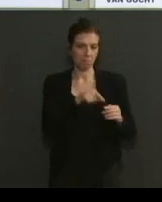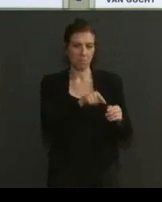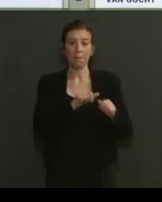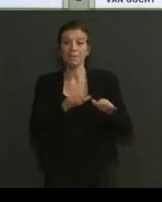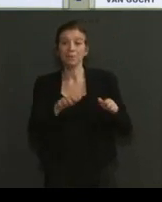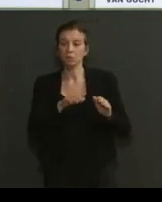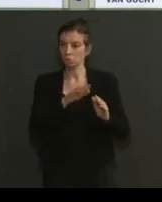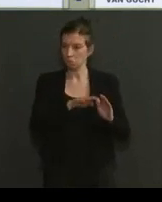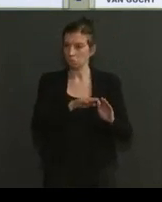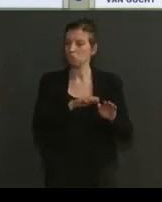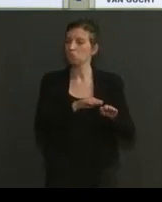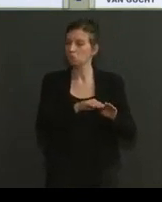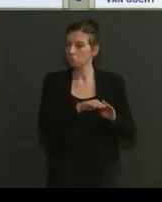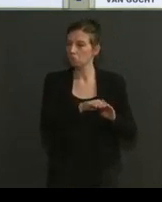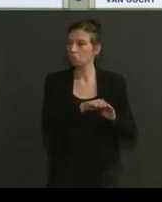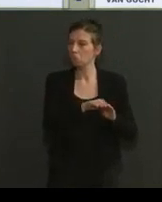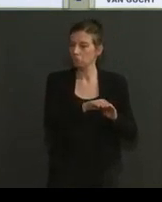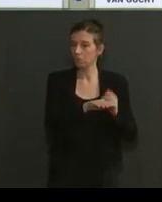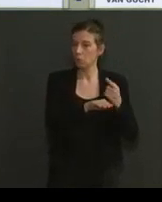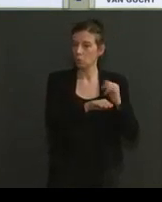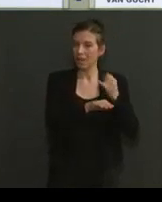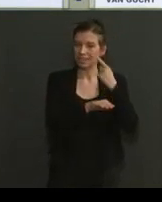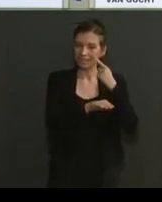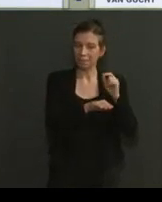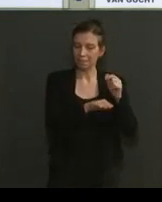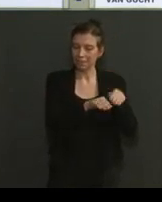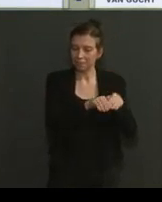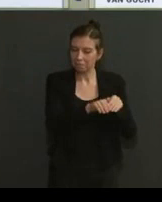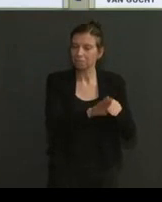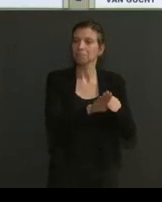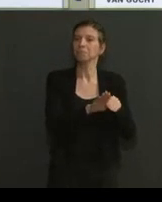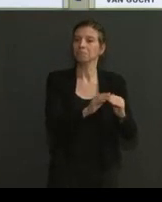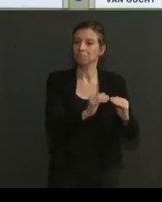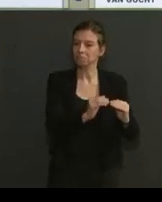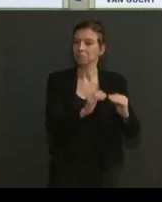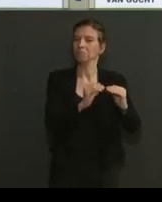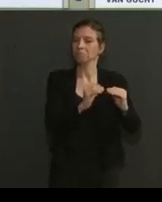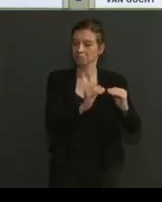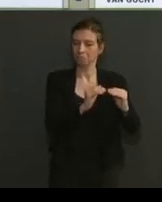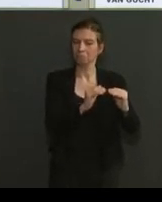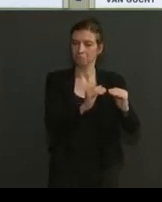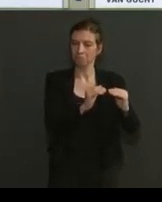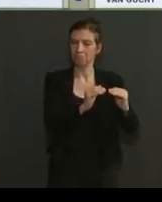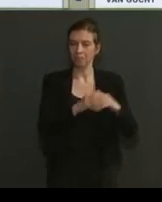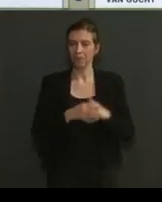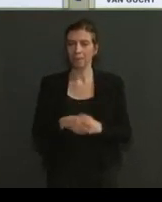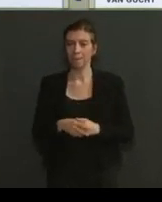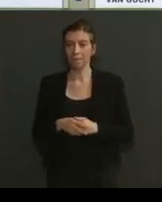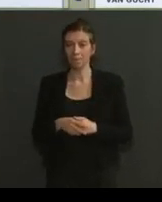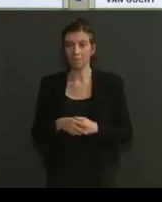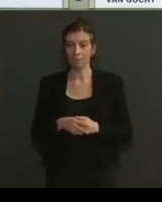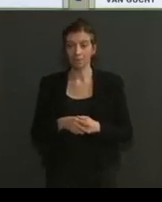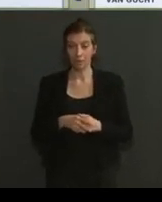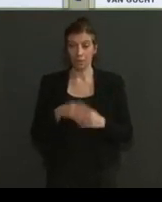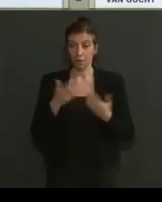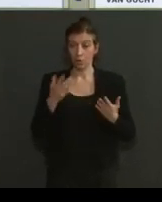nu zien we dus een hele lichte toename. Dat wordt ook nog bevestigd door het feit dat het percentage positieve testen ook